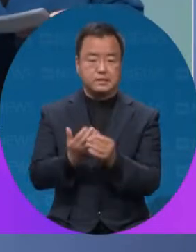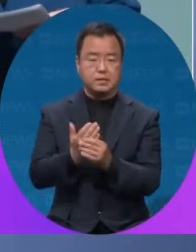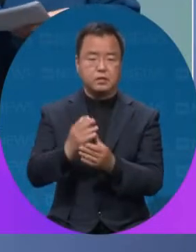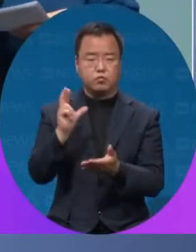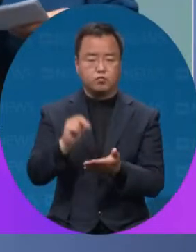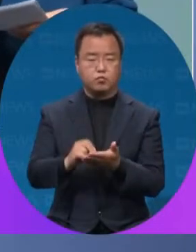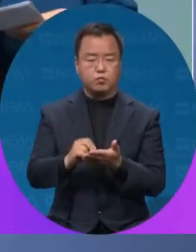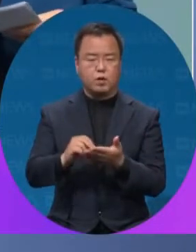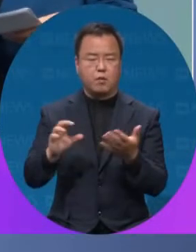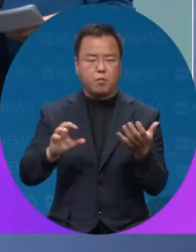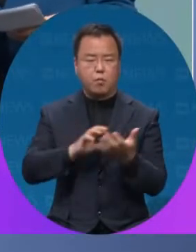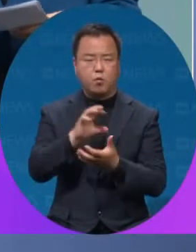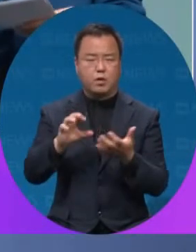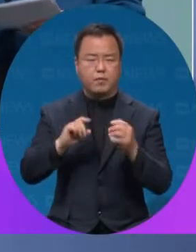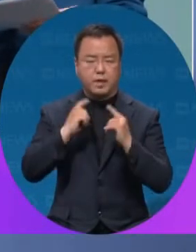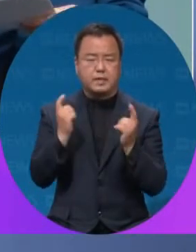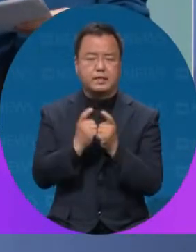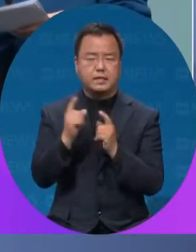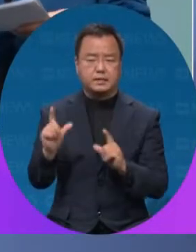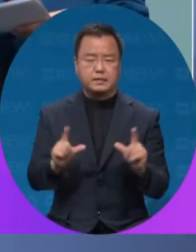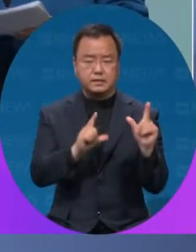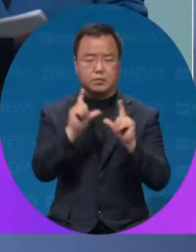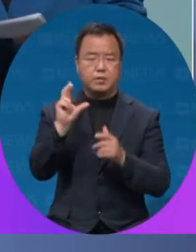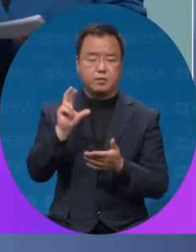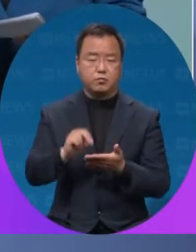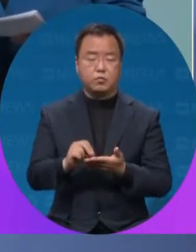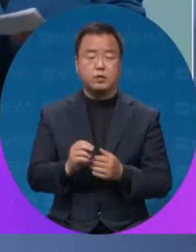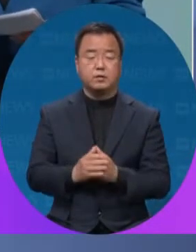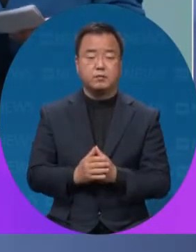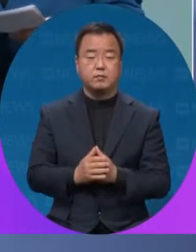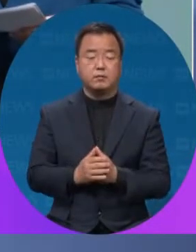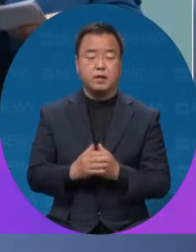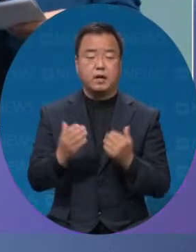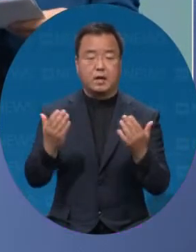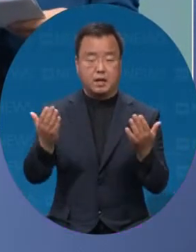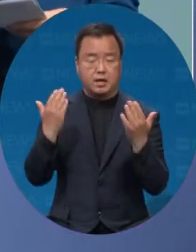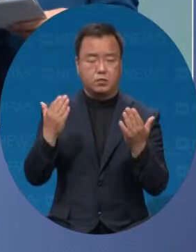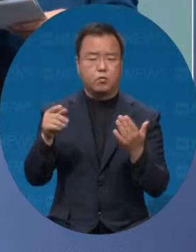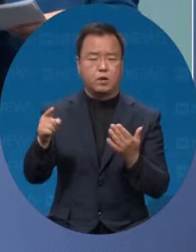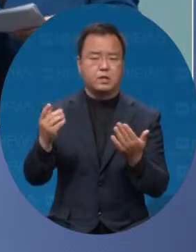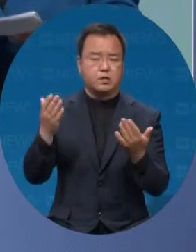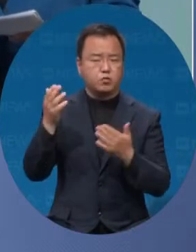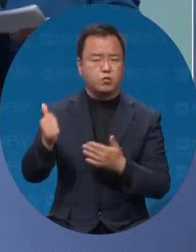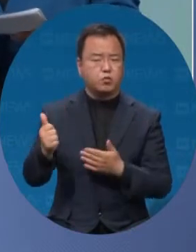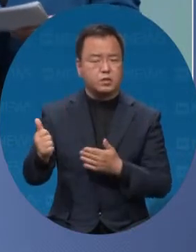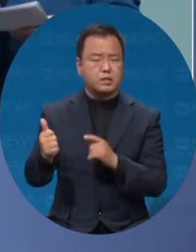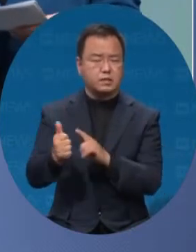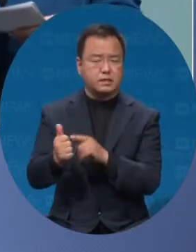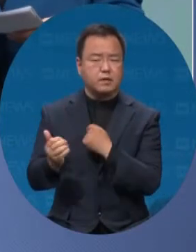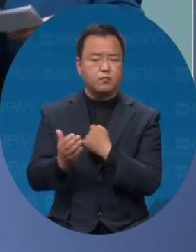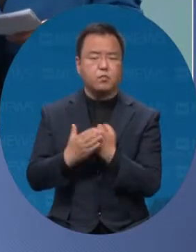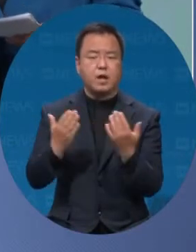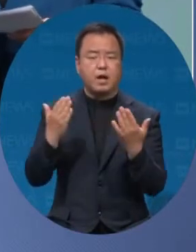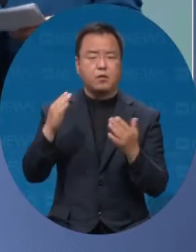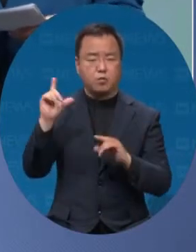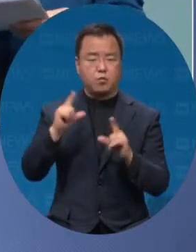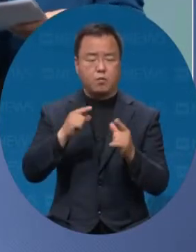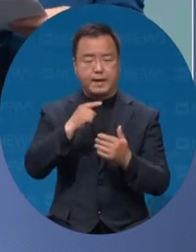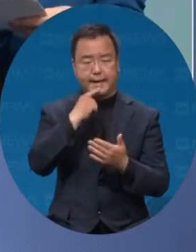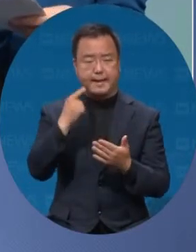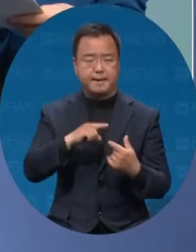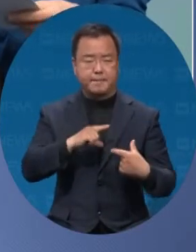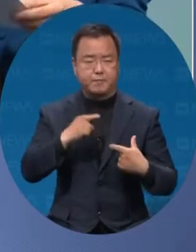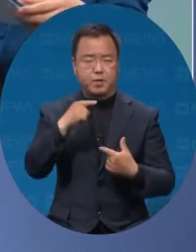의 복잡한 사생활이 문제가 된 겁니다 이 학교측에서 포레 리 학급 이미지에 큰 타격을 초래했다 며 손해배상을